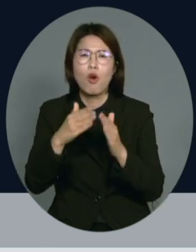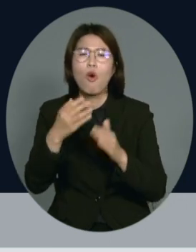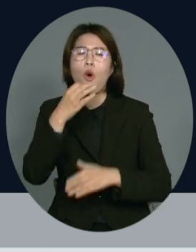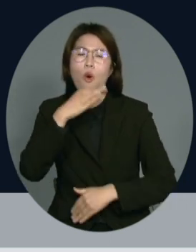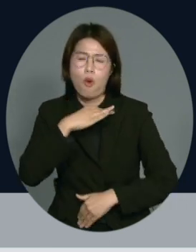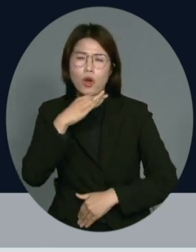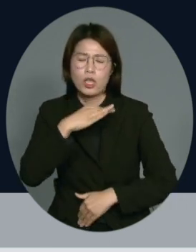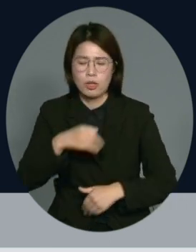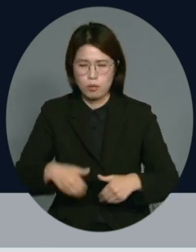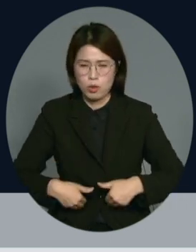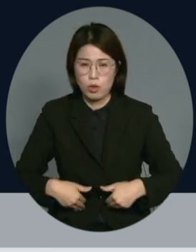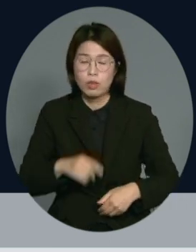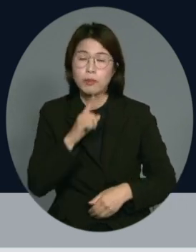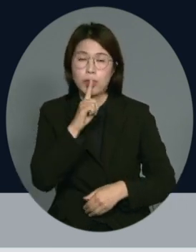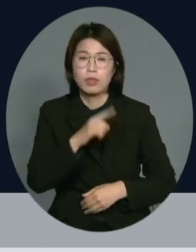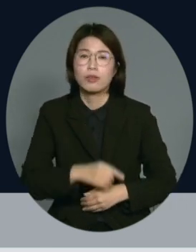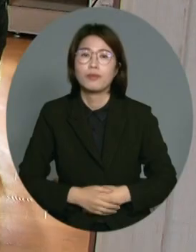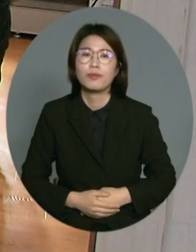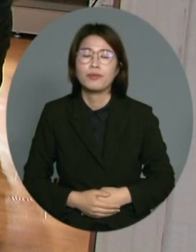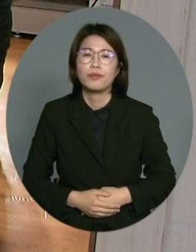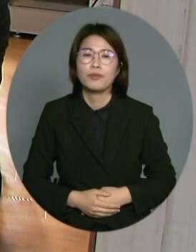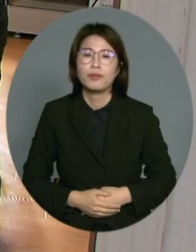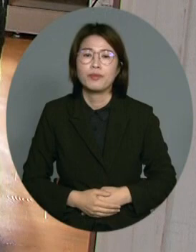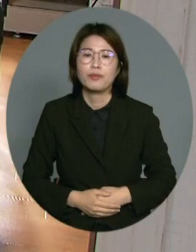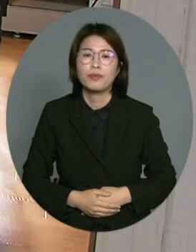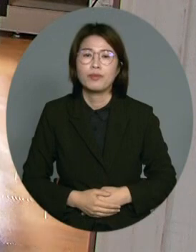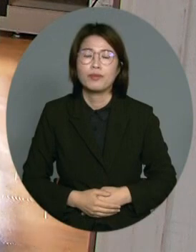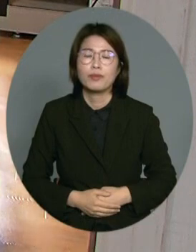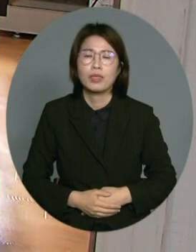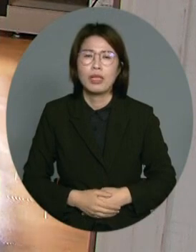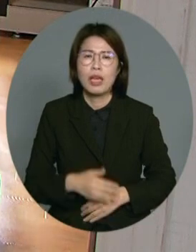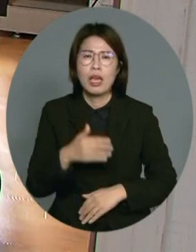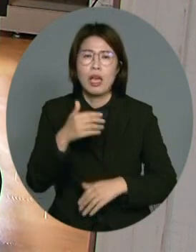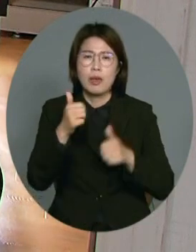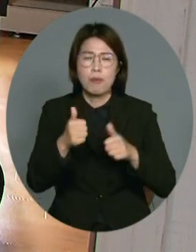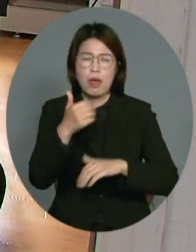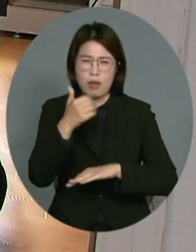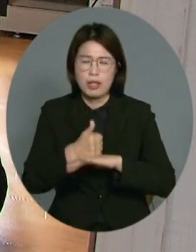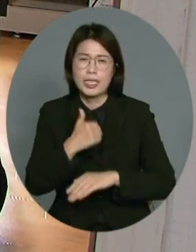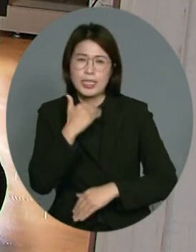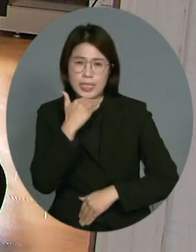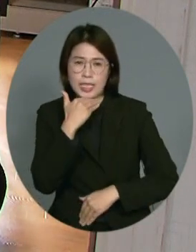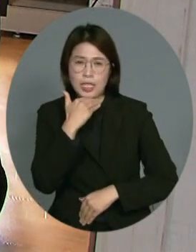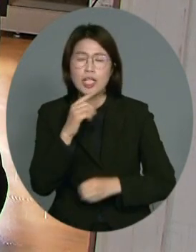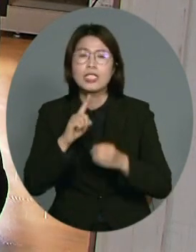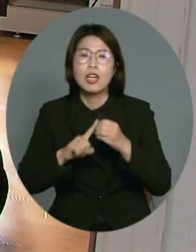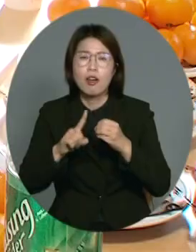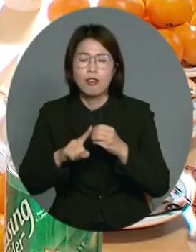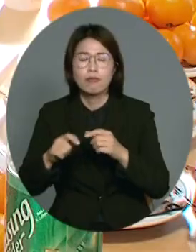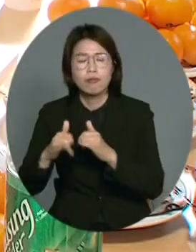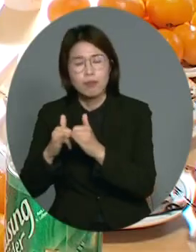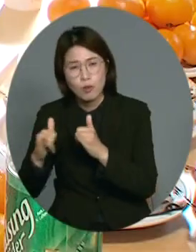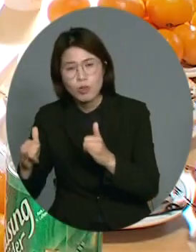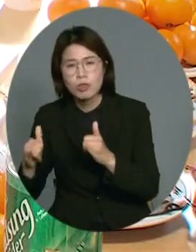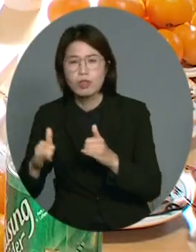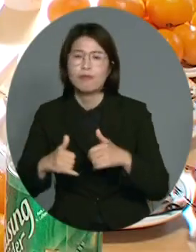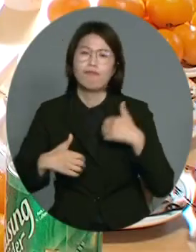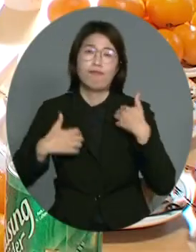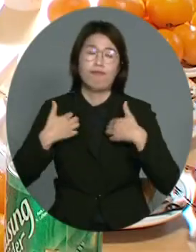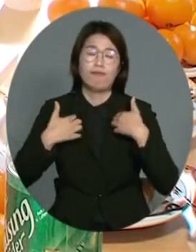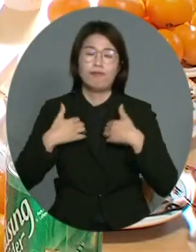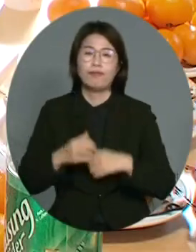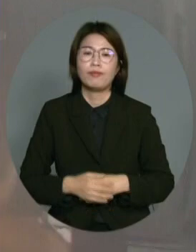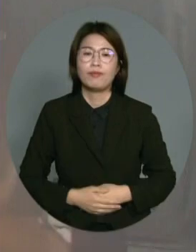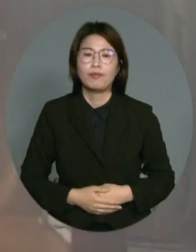필요성도 강하게 요구된다고 밝혔습니다 초조하게 판결을 기다려온 봉암사와 인근 주민들은 환영의 뜻을